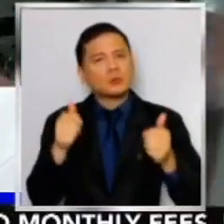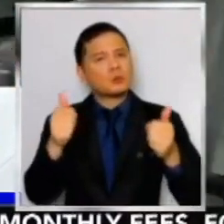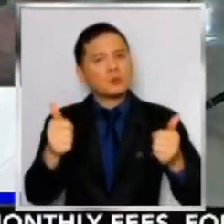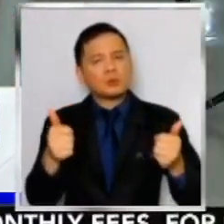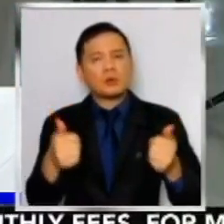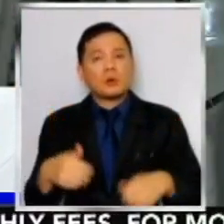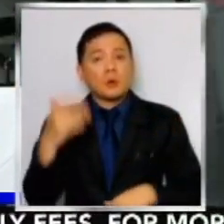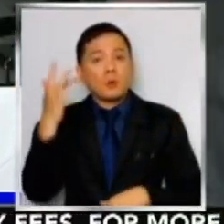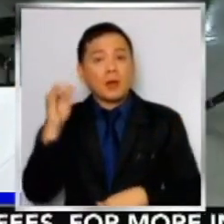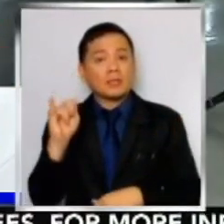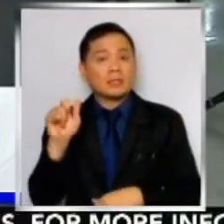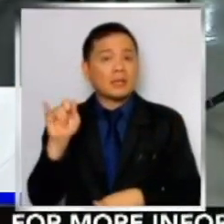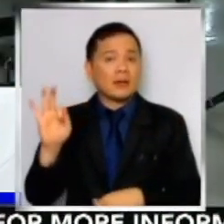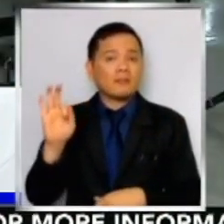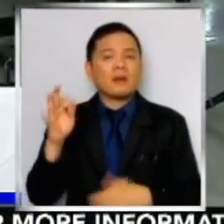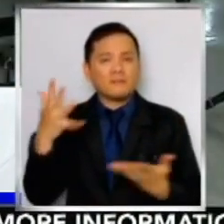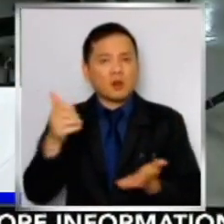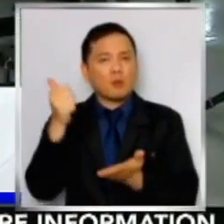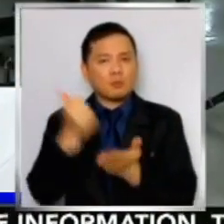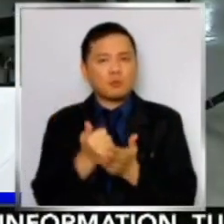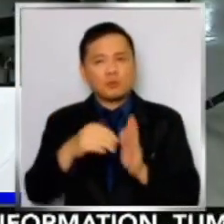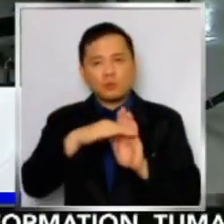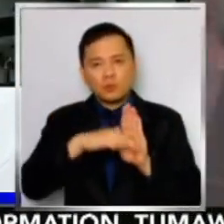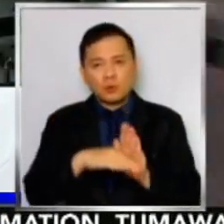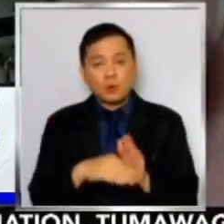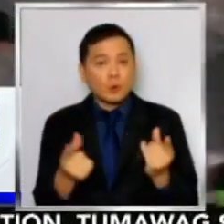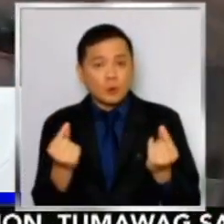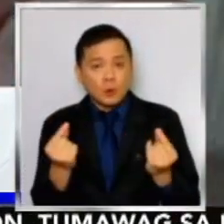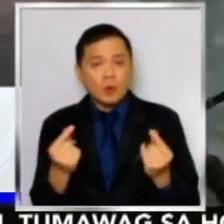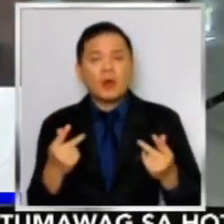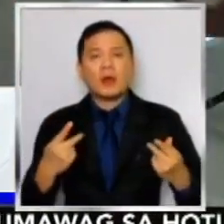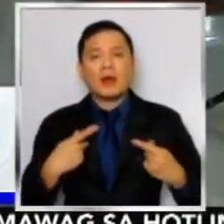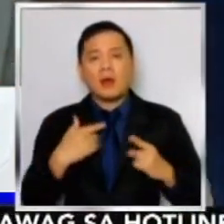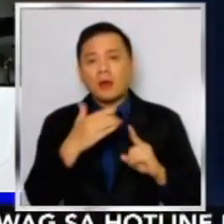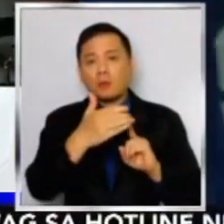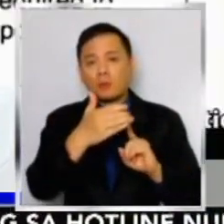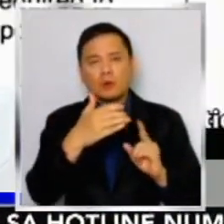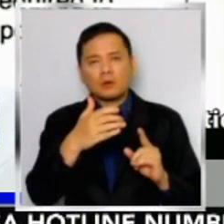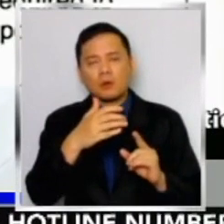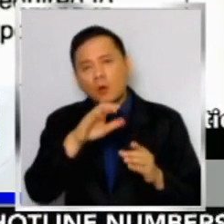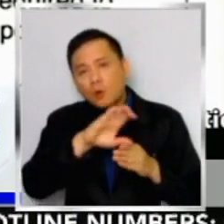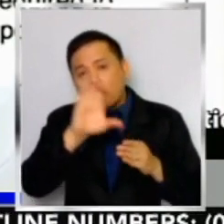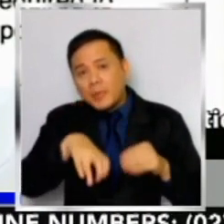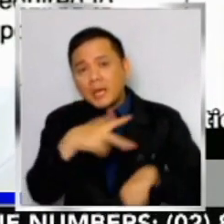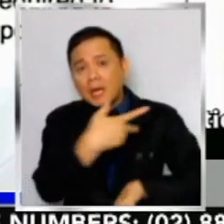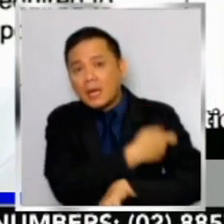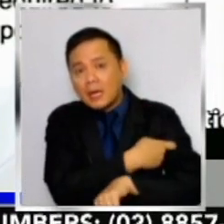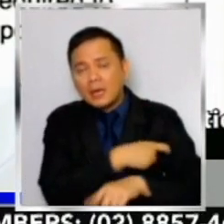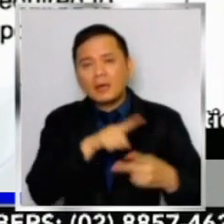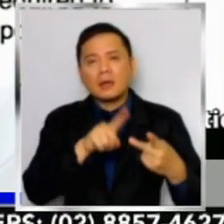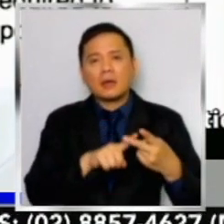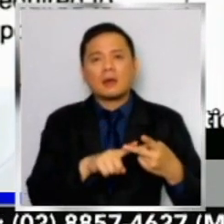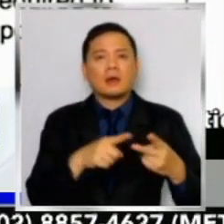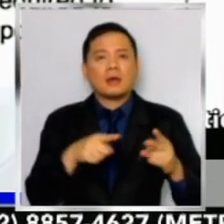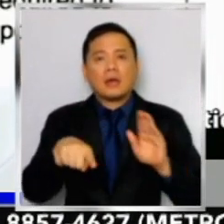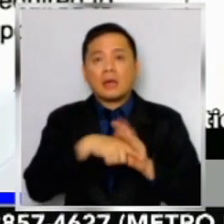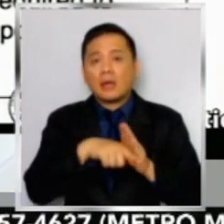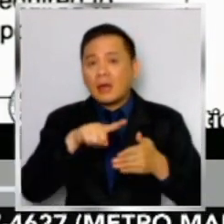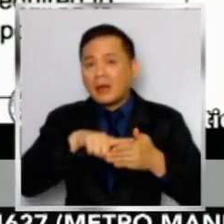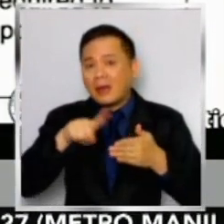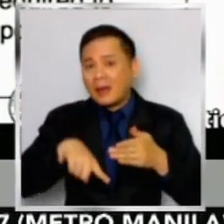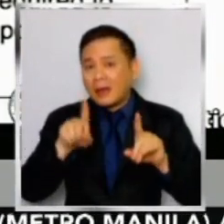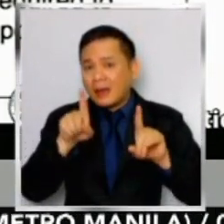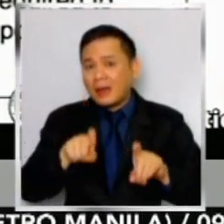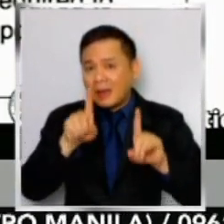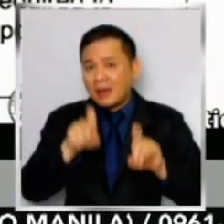Basta fully vaccinated at may negative RT-PCR test, hindi na kailangan ng quarantine. Regardless of country